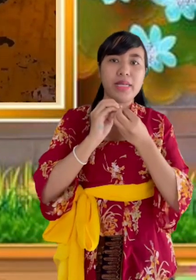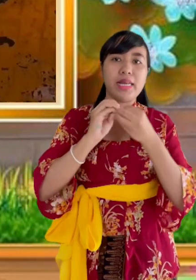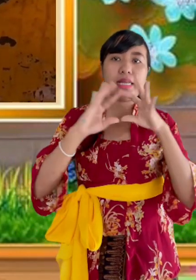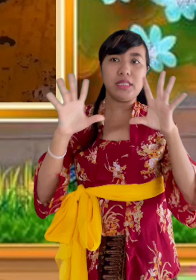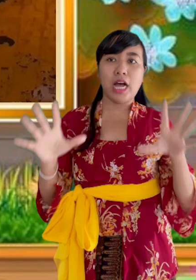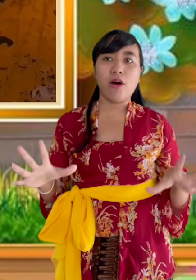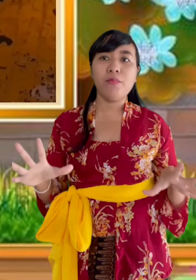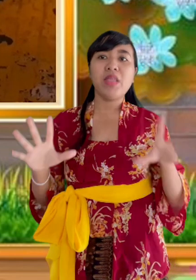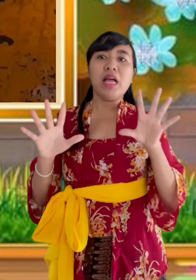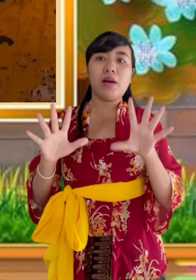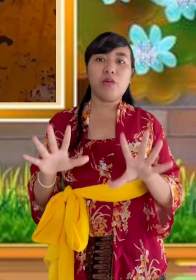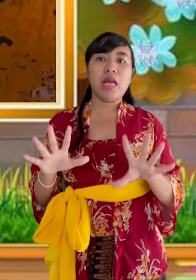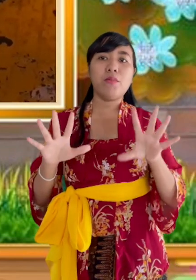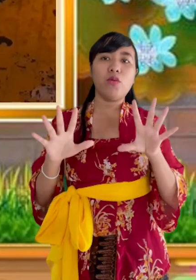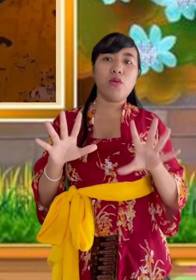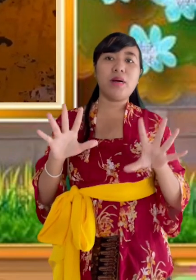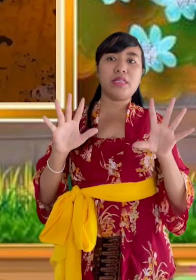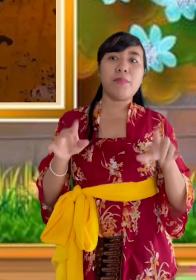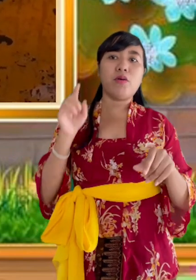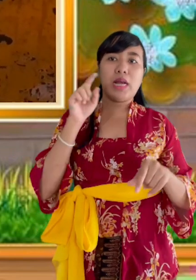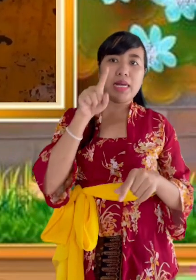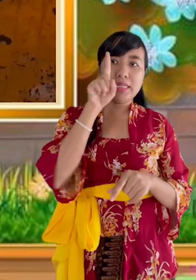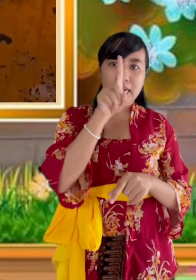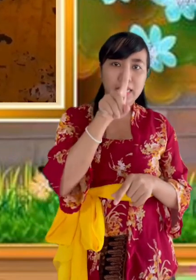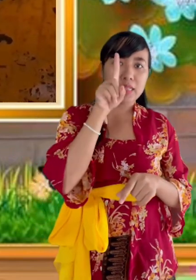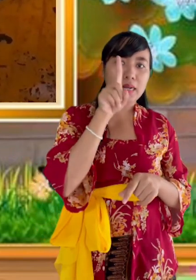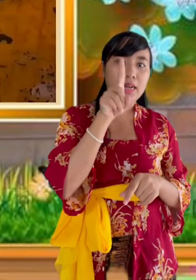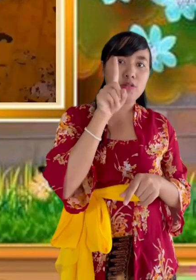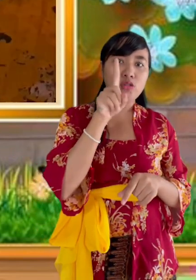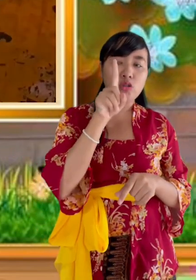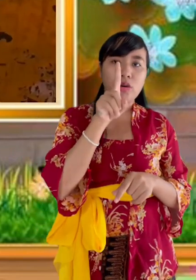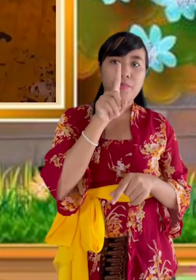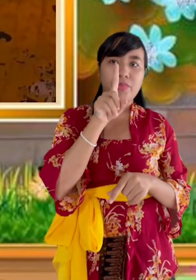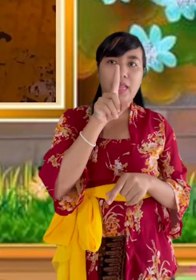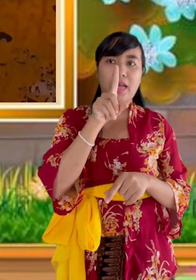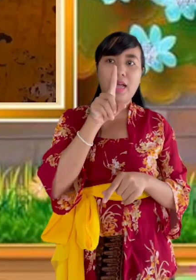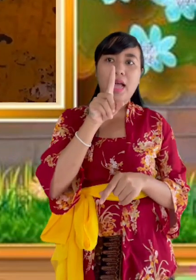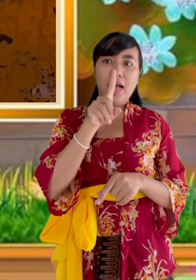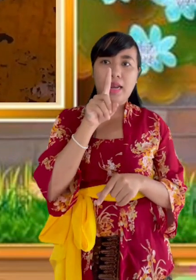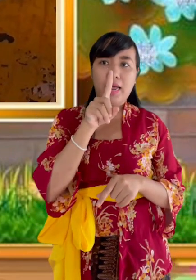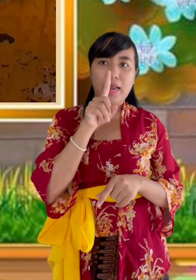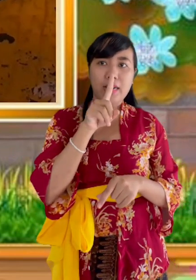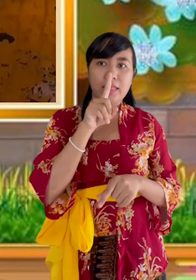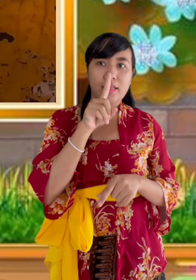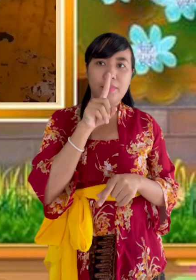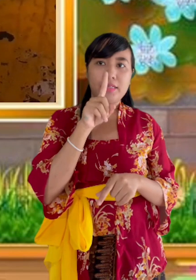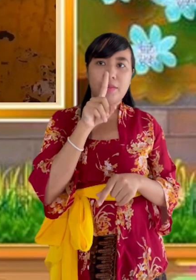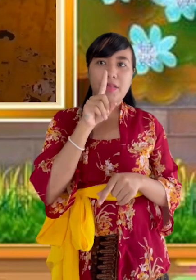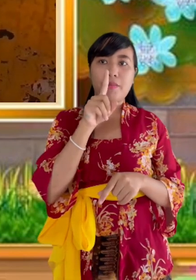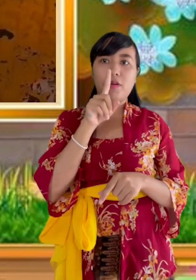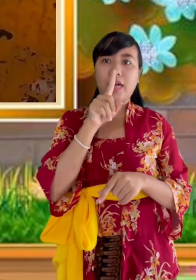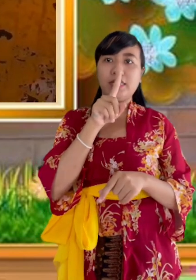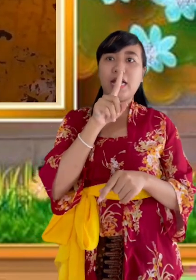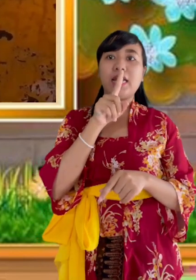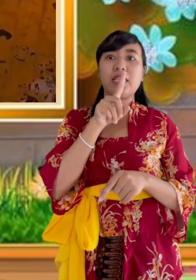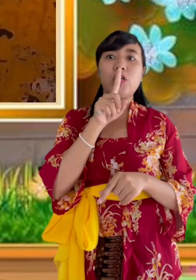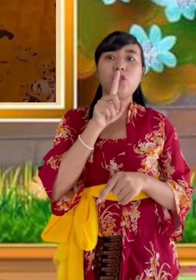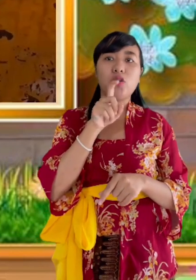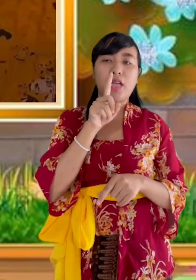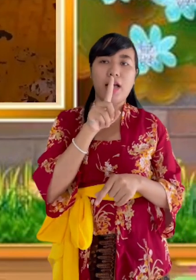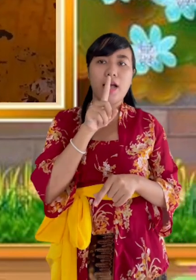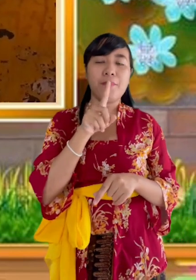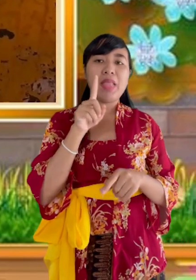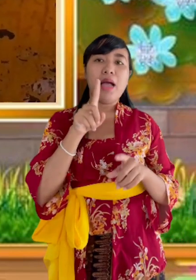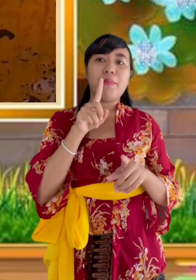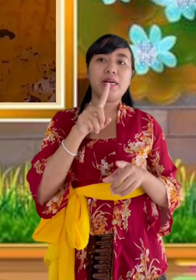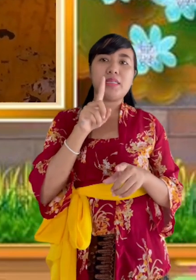campur menjadi hijau. Kemudian Bu Guru mengecap menggunakan jari telunjuk. Nah, anak-anak nanti mengecapnya menggunakan jari telunjuk